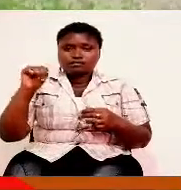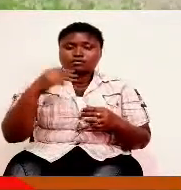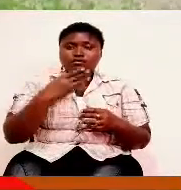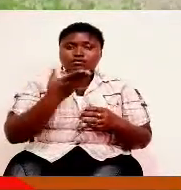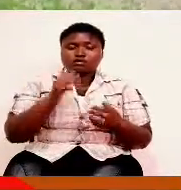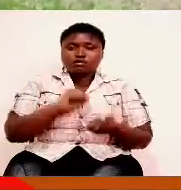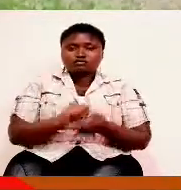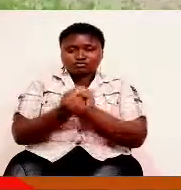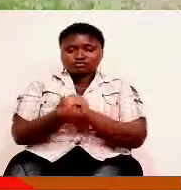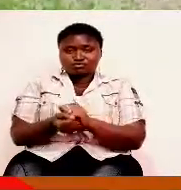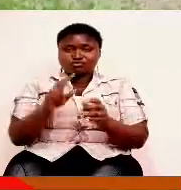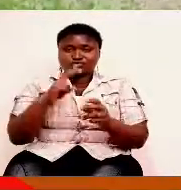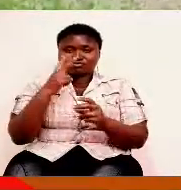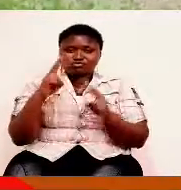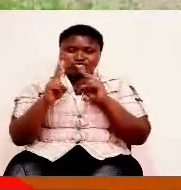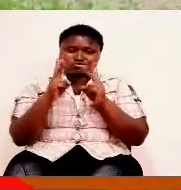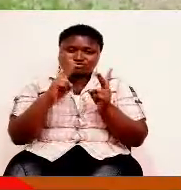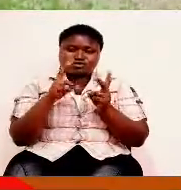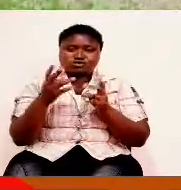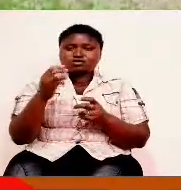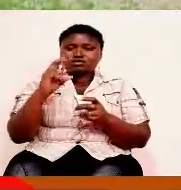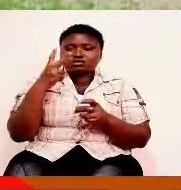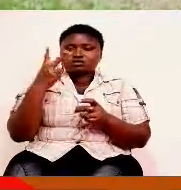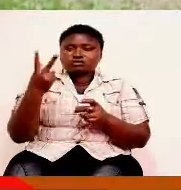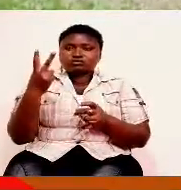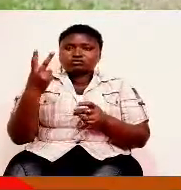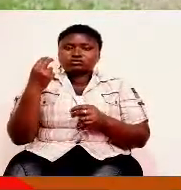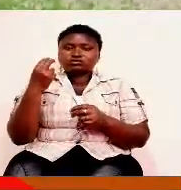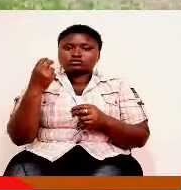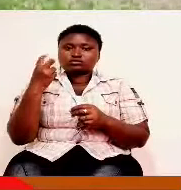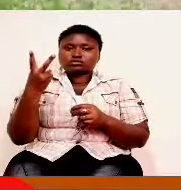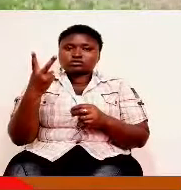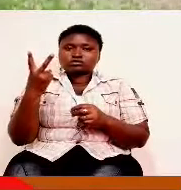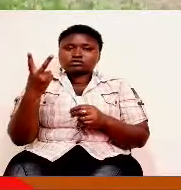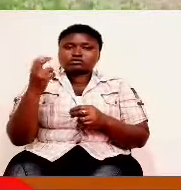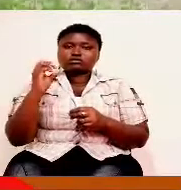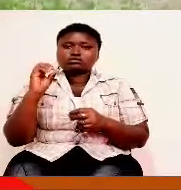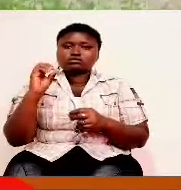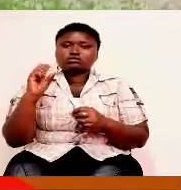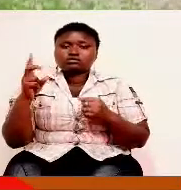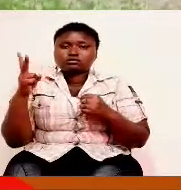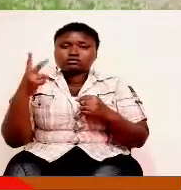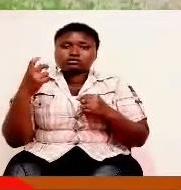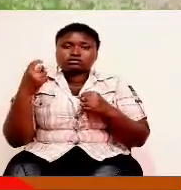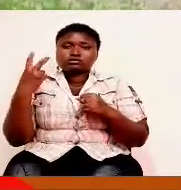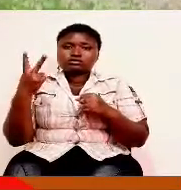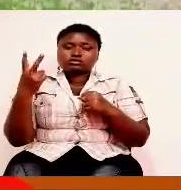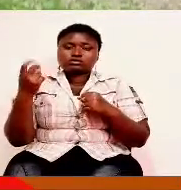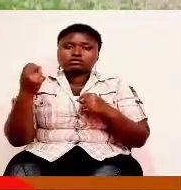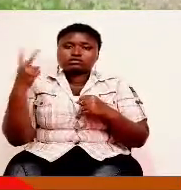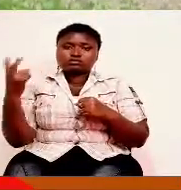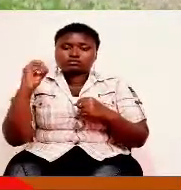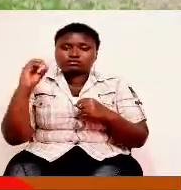laboratory ona era costire kindu milioni 12 to ni ya gorofa thina laboratory igire na iguru ina irathi